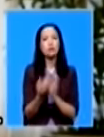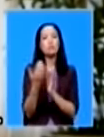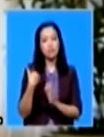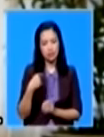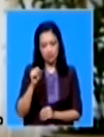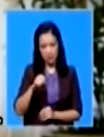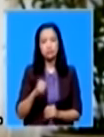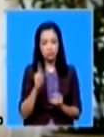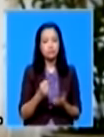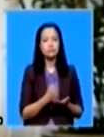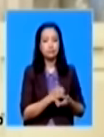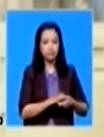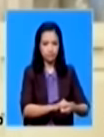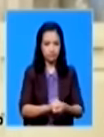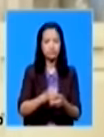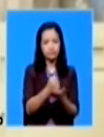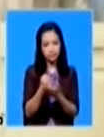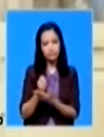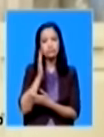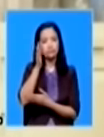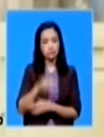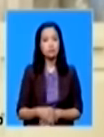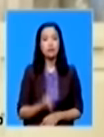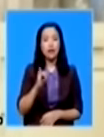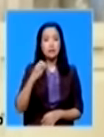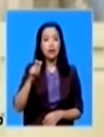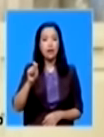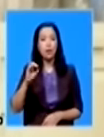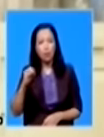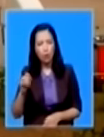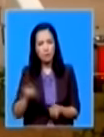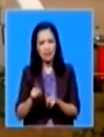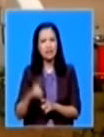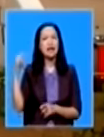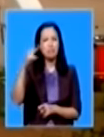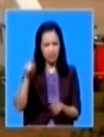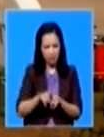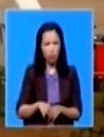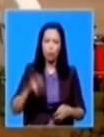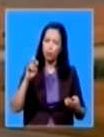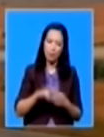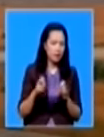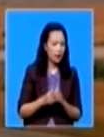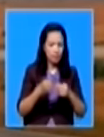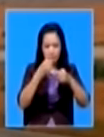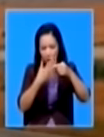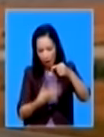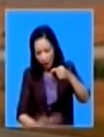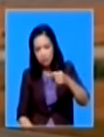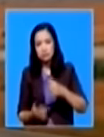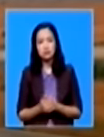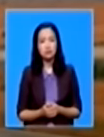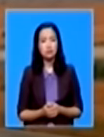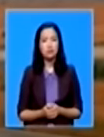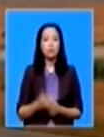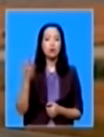ไปเรื่องอะไรล่ะก่อข้อมือระหว่างประเทศเรื่อง ICAO ใช่ไห ม การบินก็อีกมันทำไมมันปัญหาเยอะตั้งไม่รู้เดิมก็ใช้สป